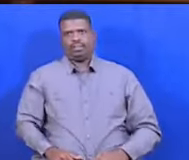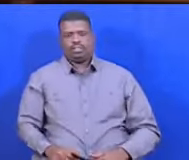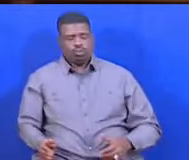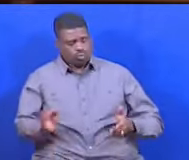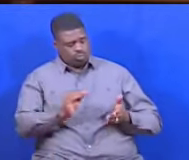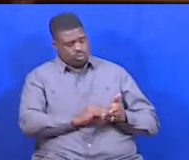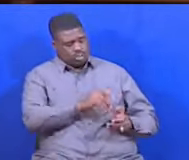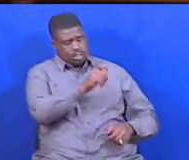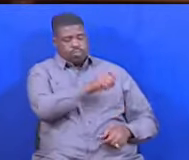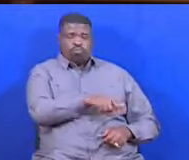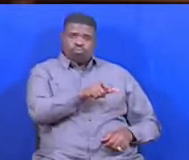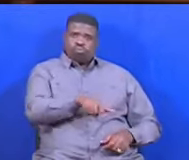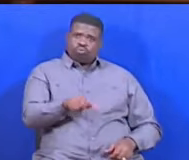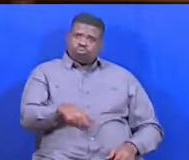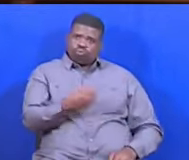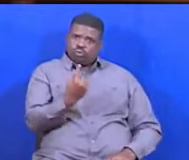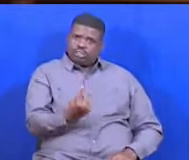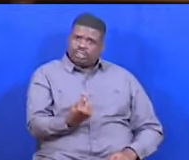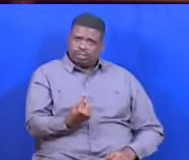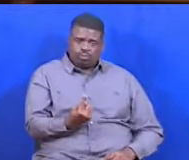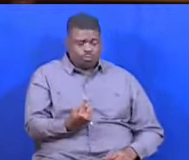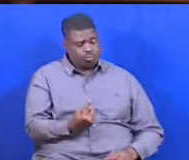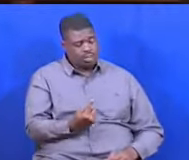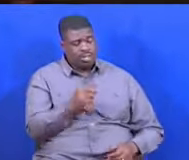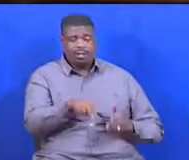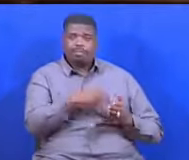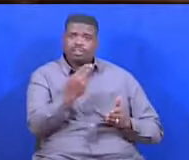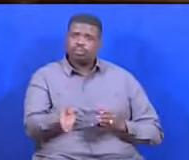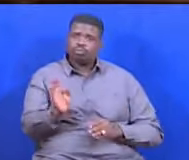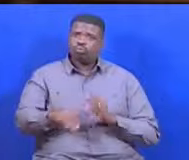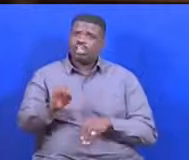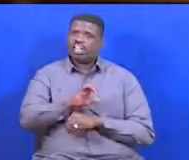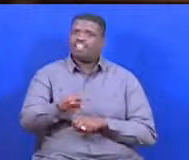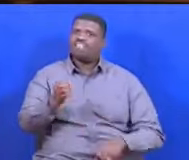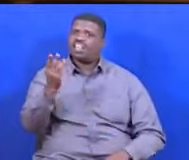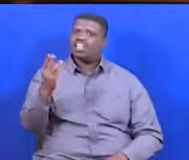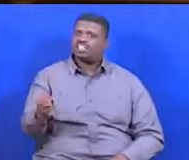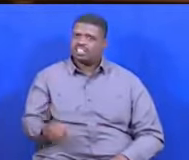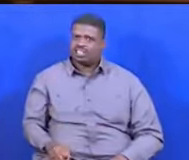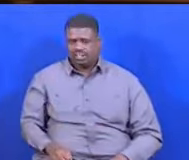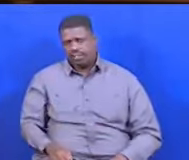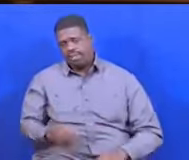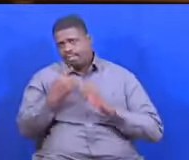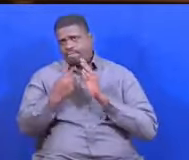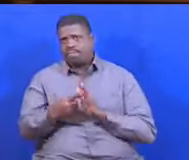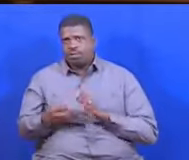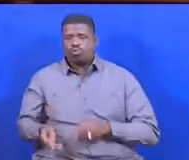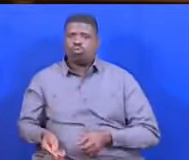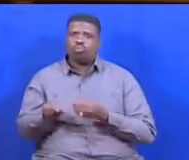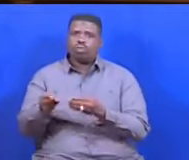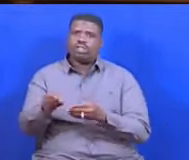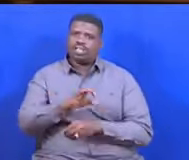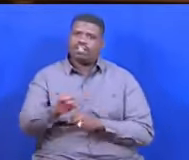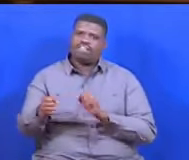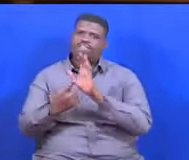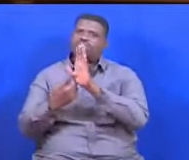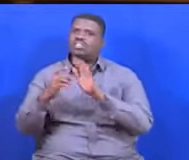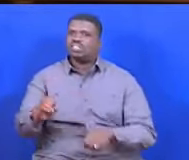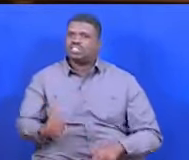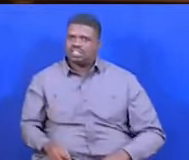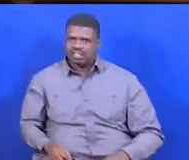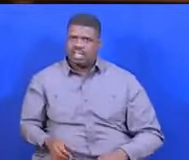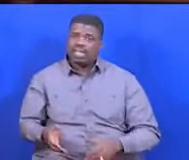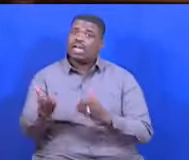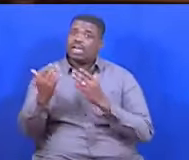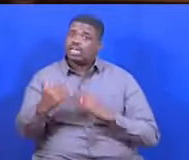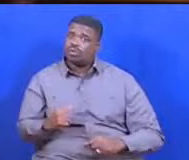Ukimwekea mwananchi leo, hata mwekee tena ameshindwa kuchanga 30,000, labda uje kwa mfano umletee umwekee 60,000,